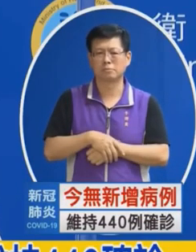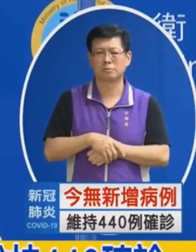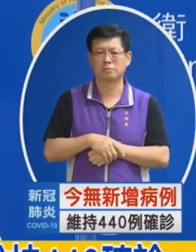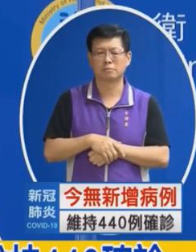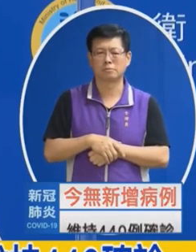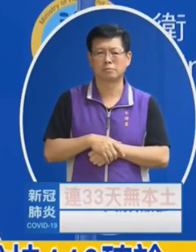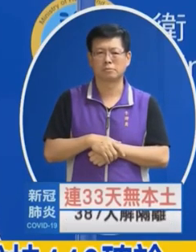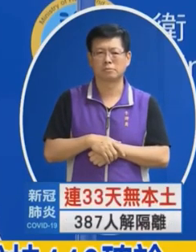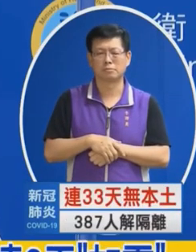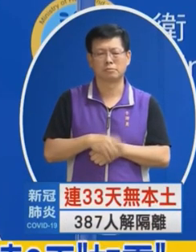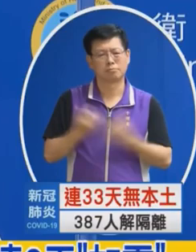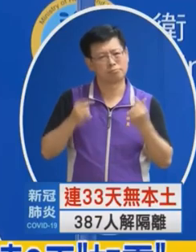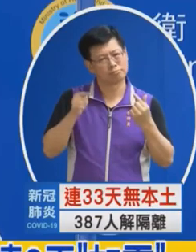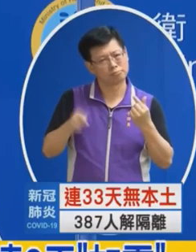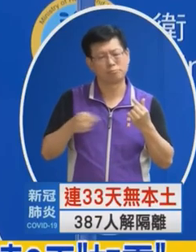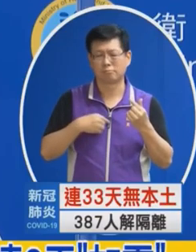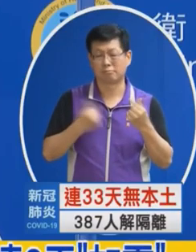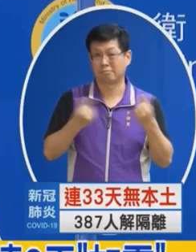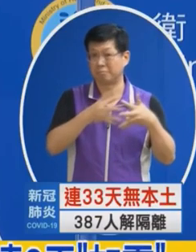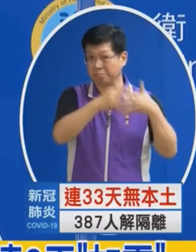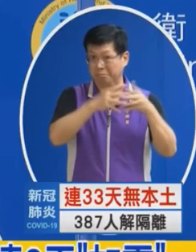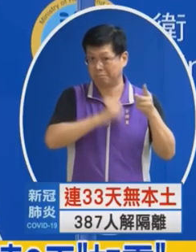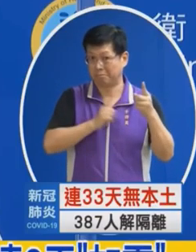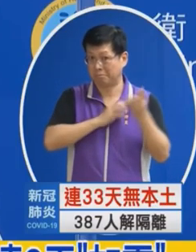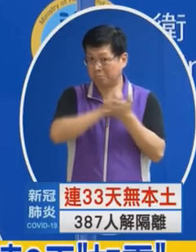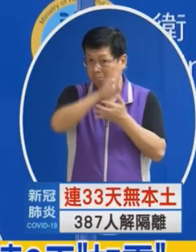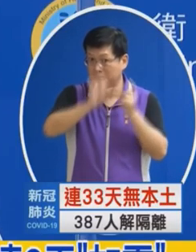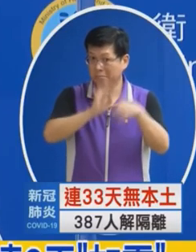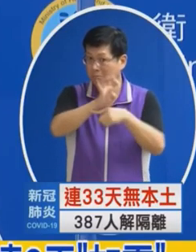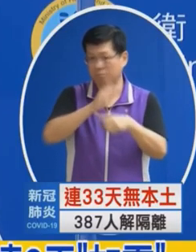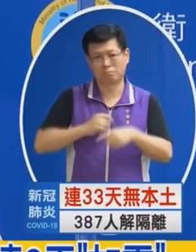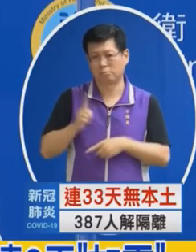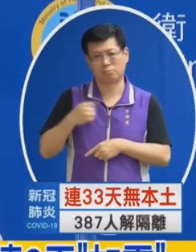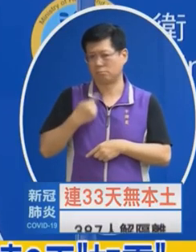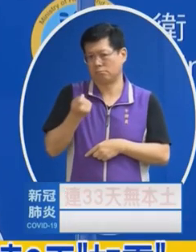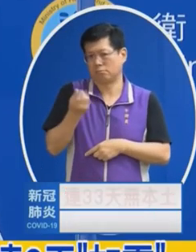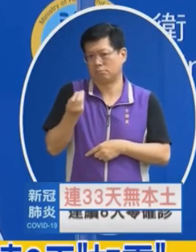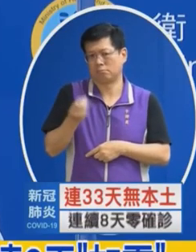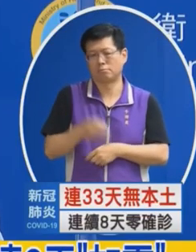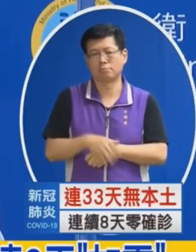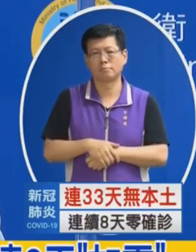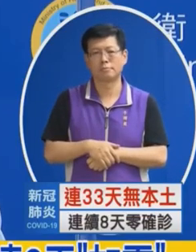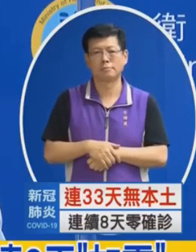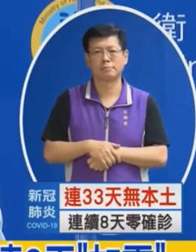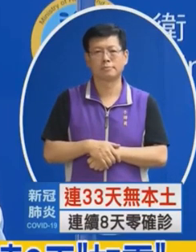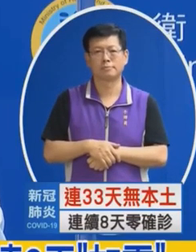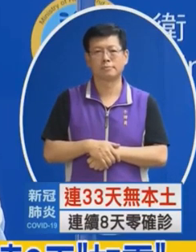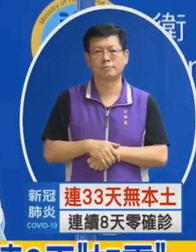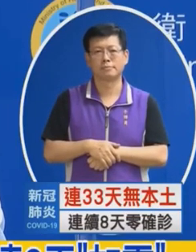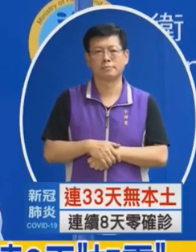而已，那所以没有像美国的报告的这么高的比例。